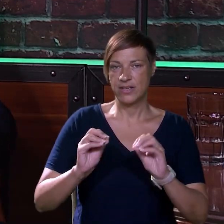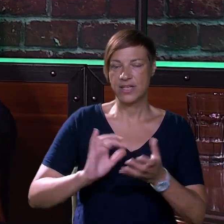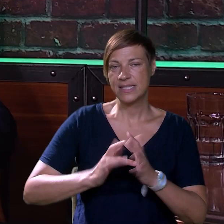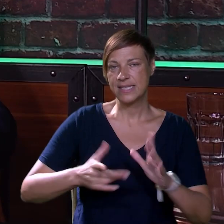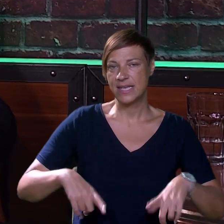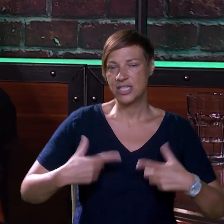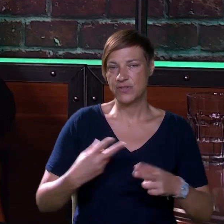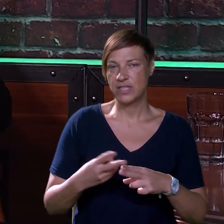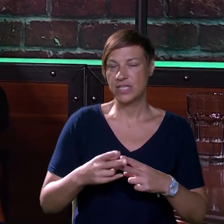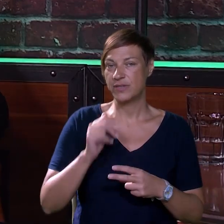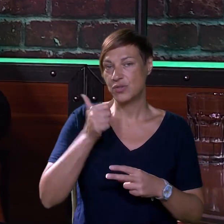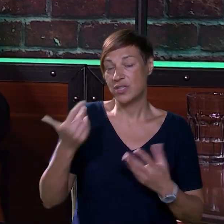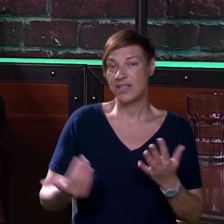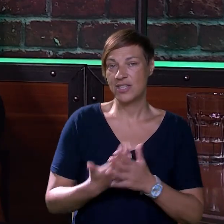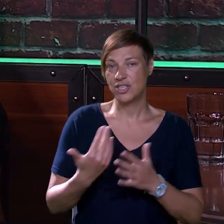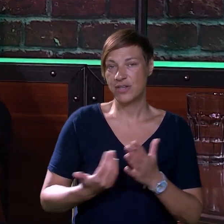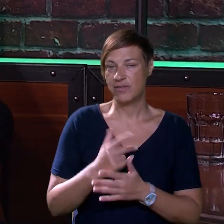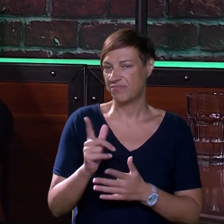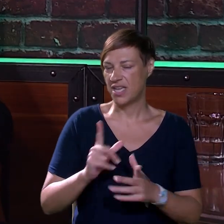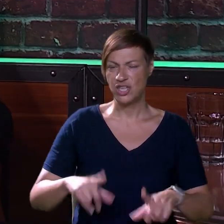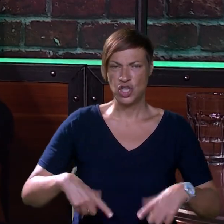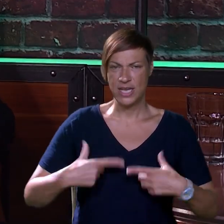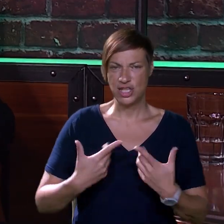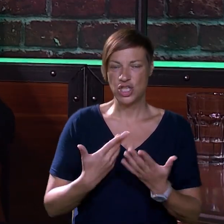život rješavam. Sutra dan dođu novi, ja to